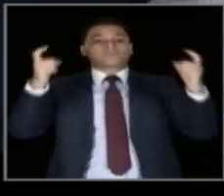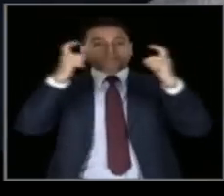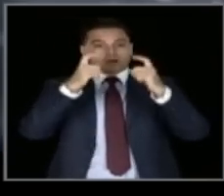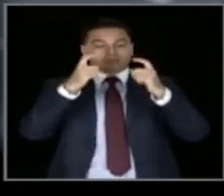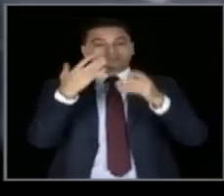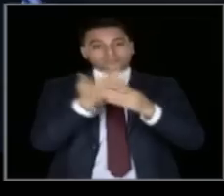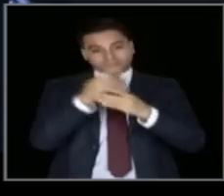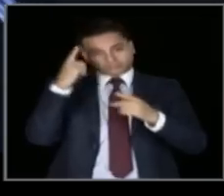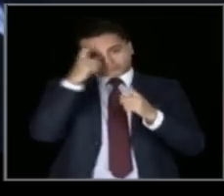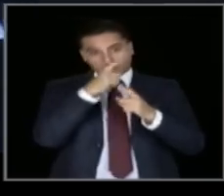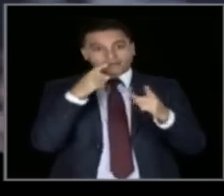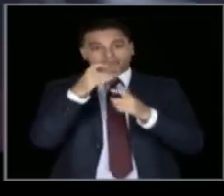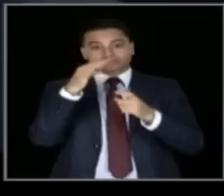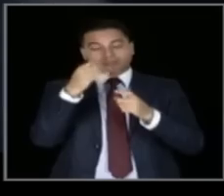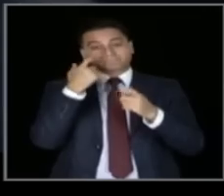نقطة لهدف الذهبي.